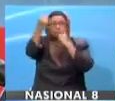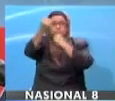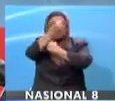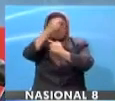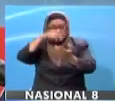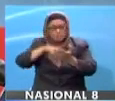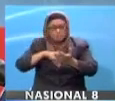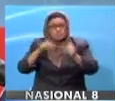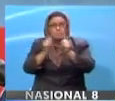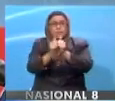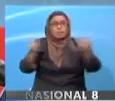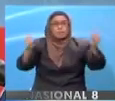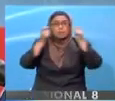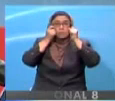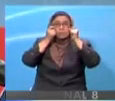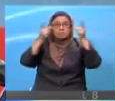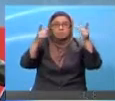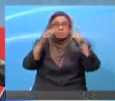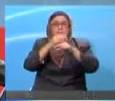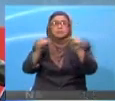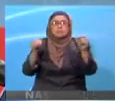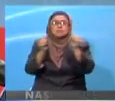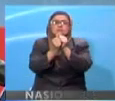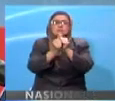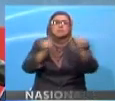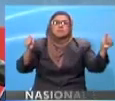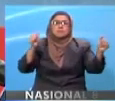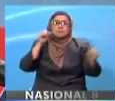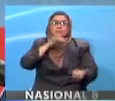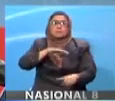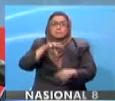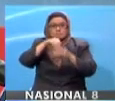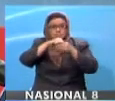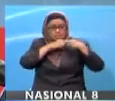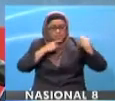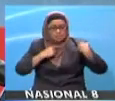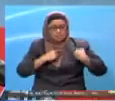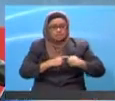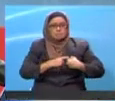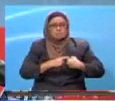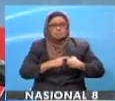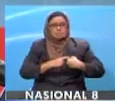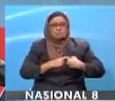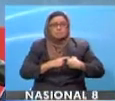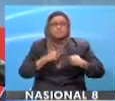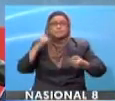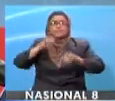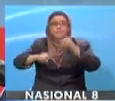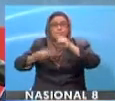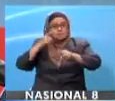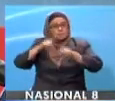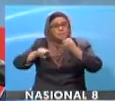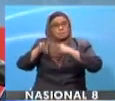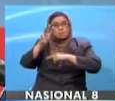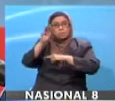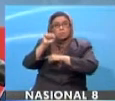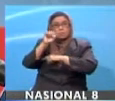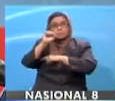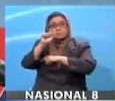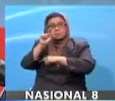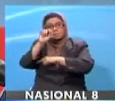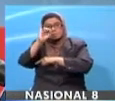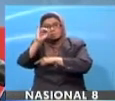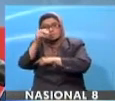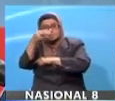dan keinsafan di hati. Justru, rakan wasatiyah amat berperanan